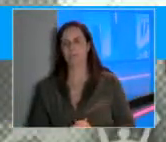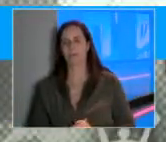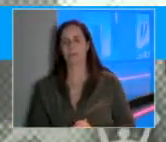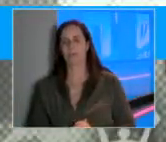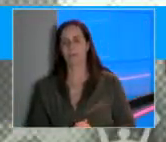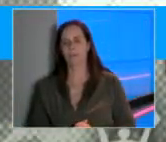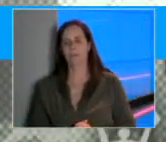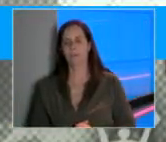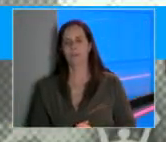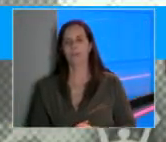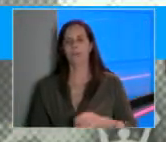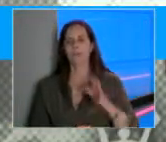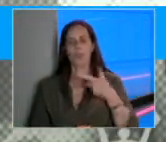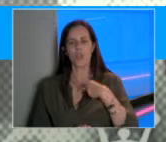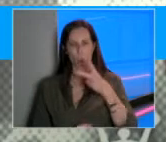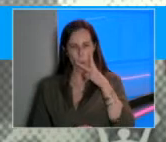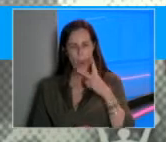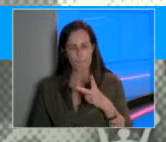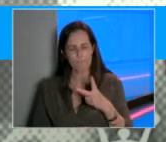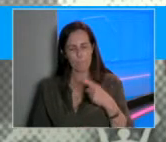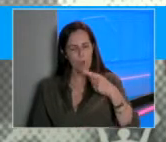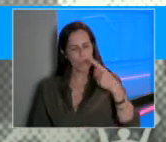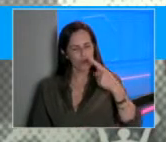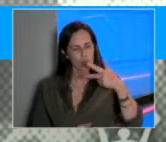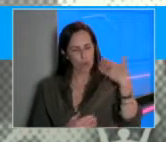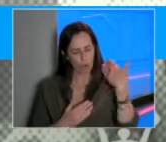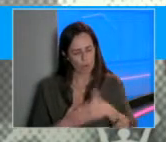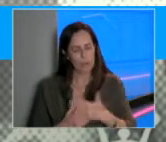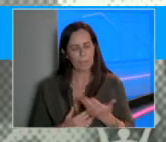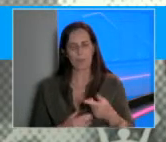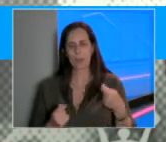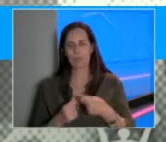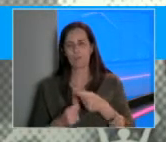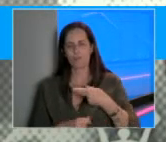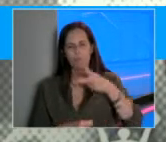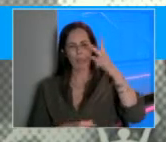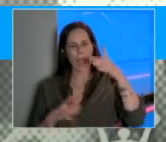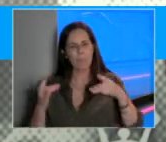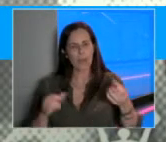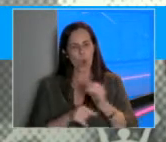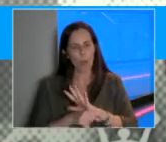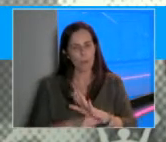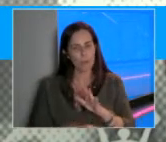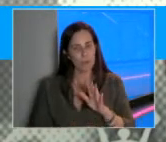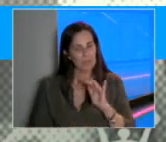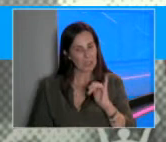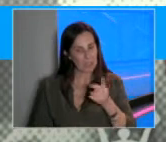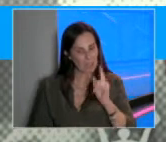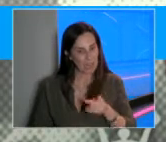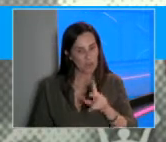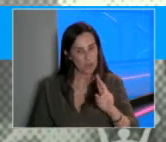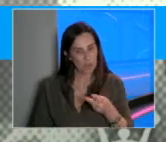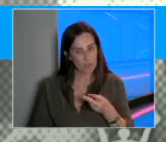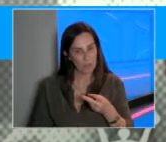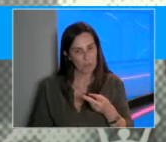המחקר שלך ומה שאנחנו רואים ביומיים, 3-4 האחרונים לגבי העלייה בהדבקה, יהיה נכון בעצם להתחיל שוב